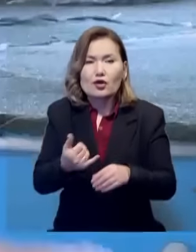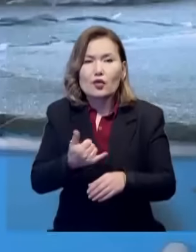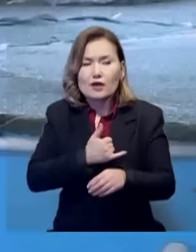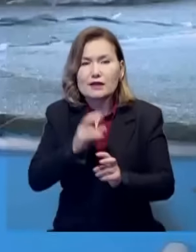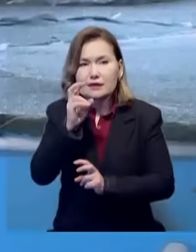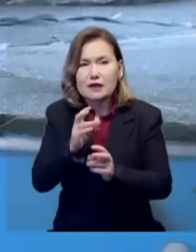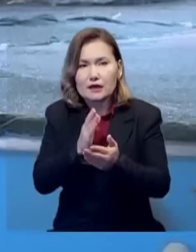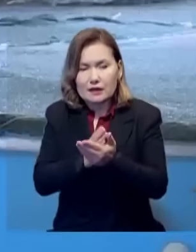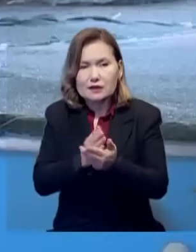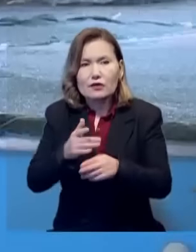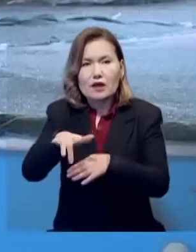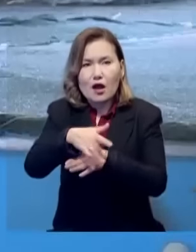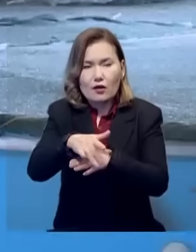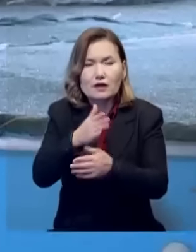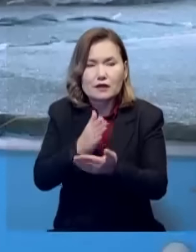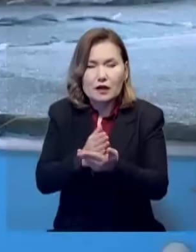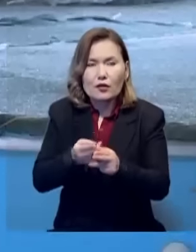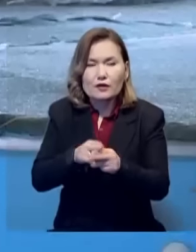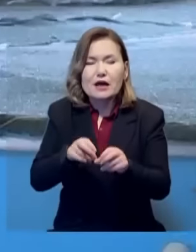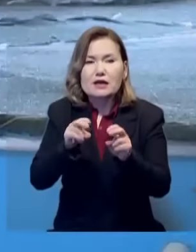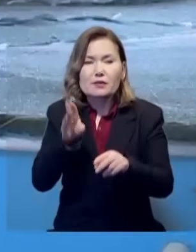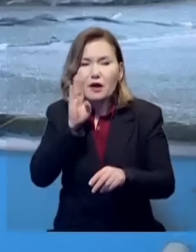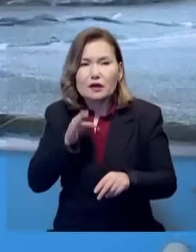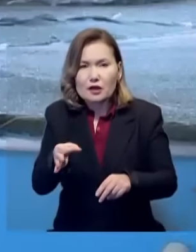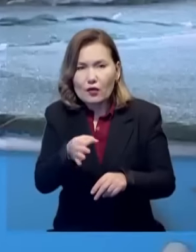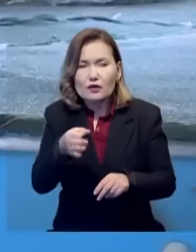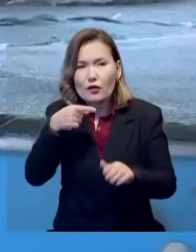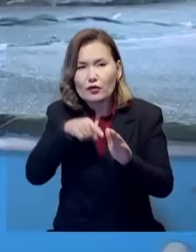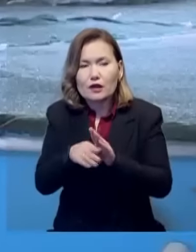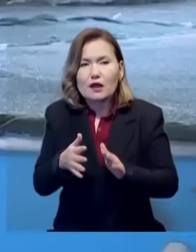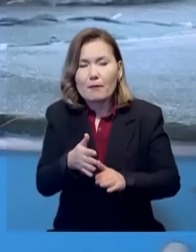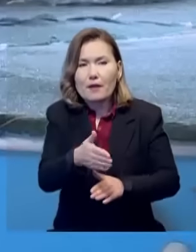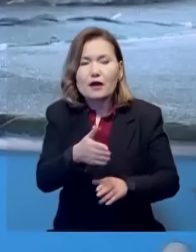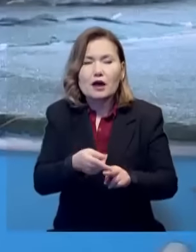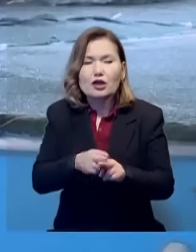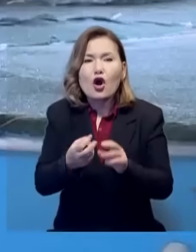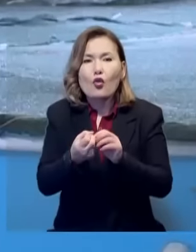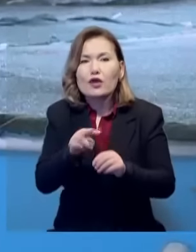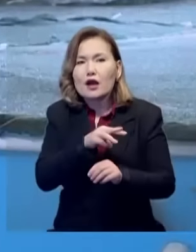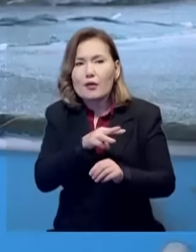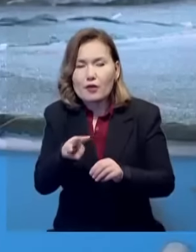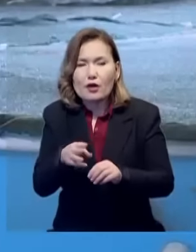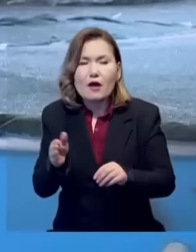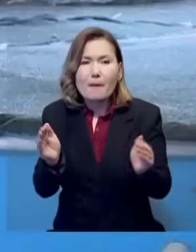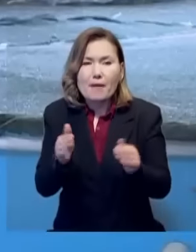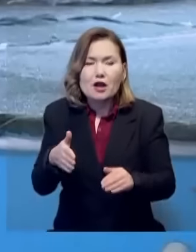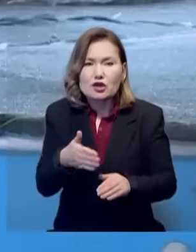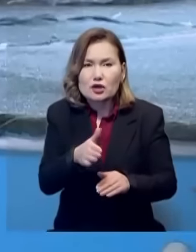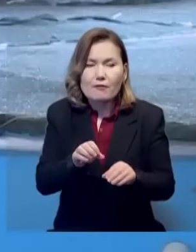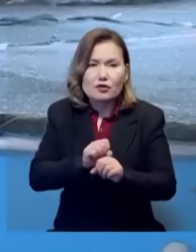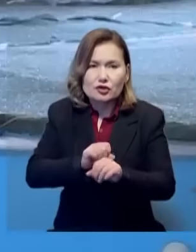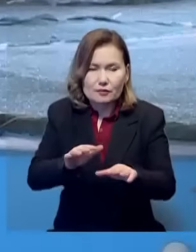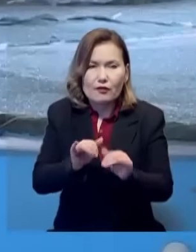бар сыртта. Сол инкуб цехтер бір қосылған кезде 12 миллион шабақ шығарамыз. Бір айналып шыққан